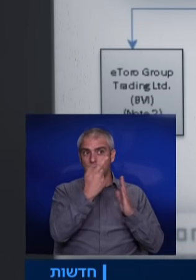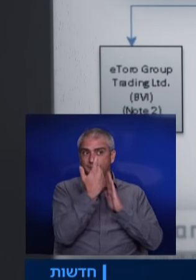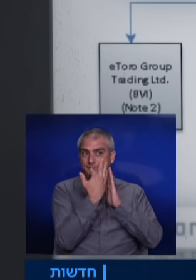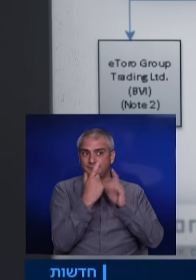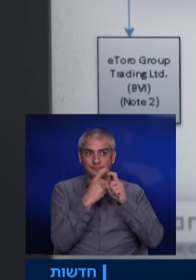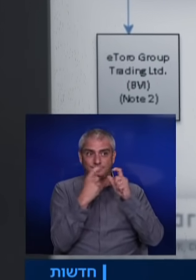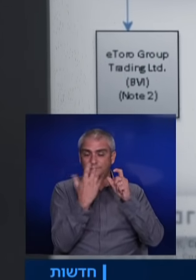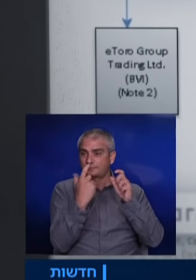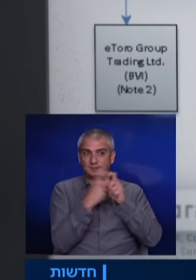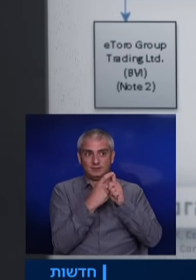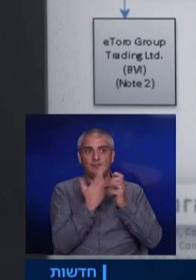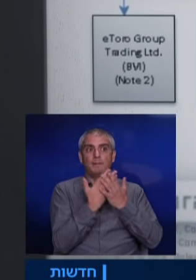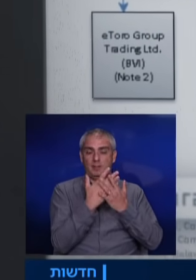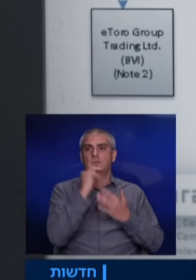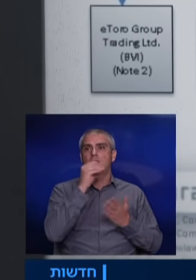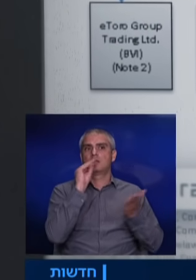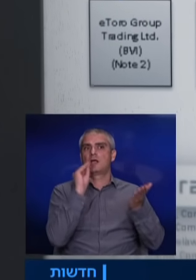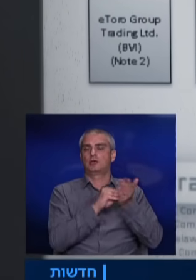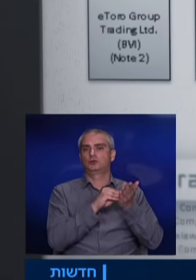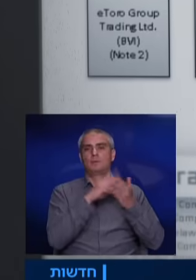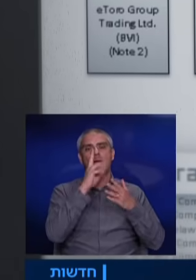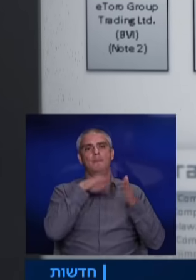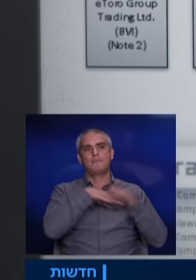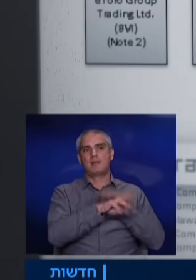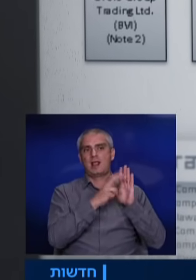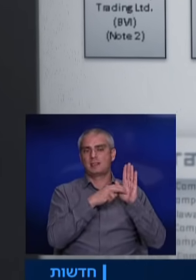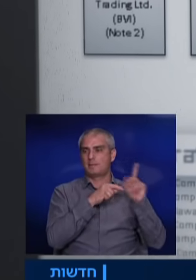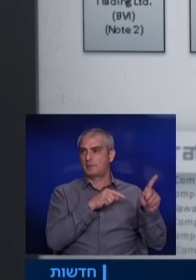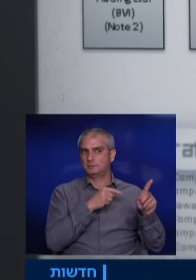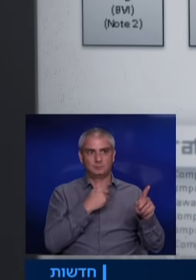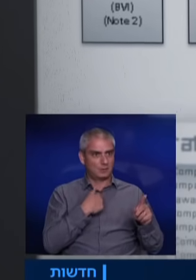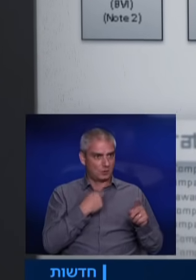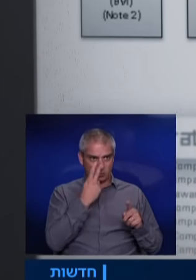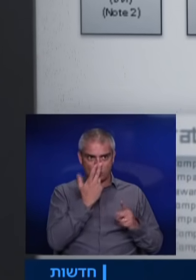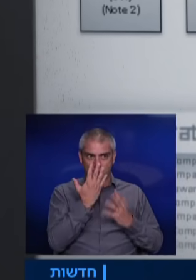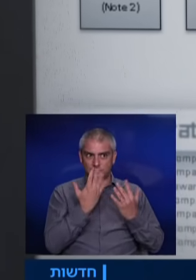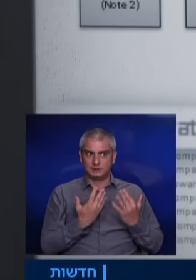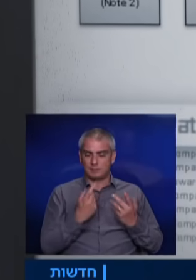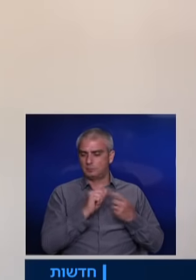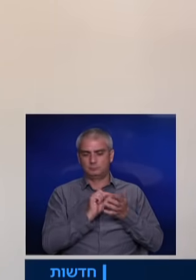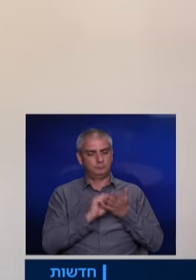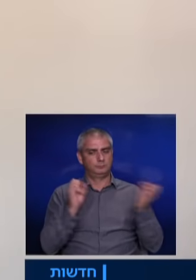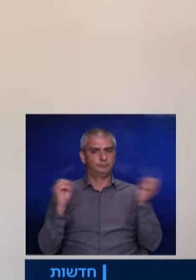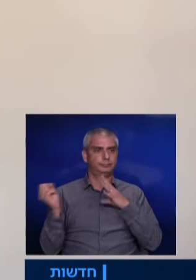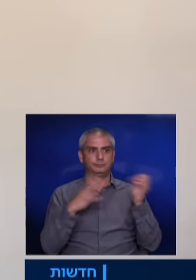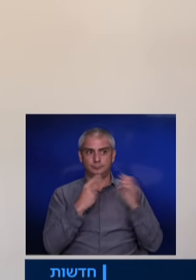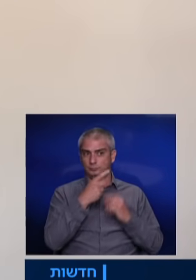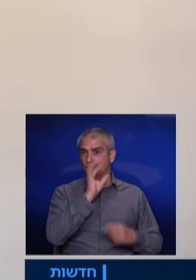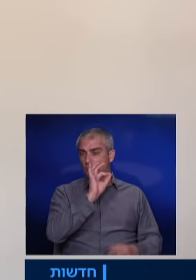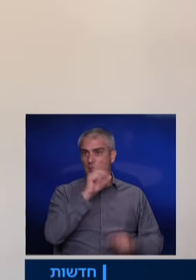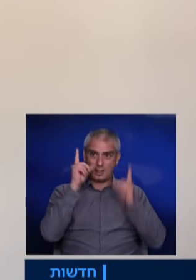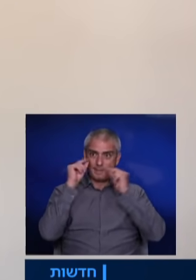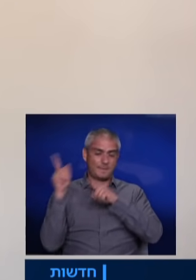החברה, שמעיד כי אכן היא רשומה במקלט המס הזה. אנחנו רואים בין השאר מספר התכתבויות שהגיעו מטעמו של